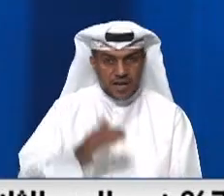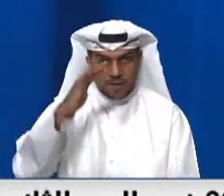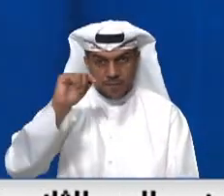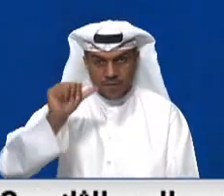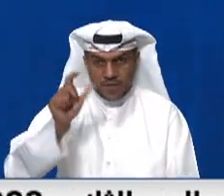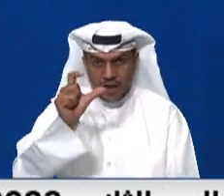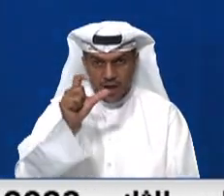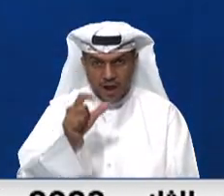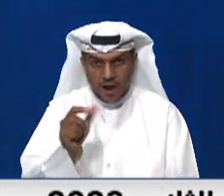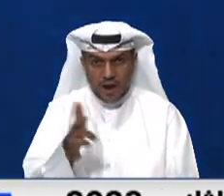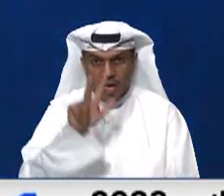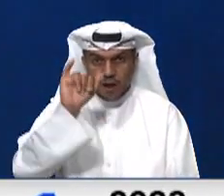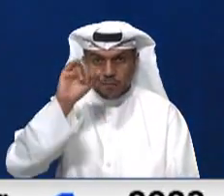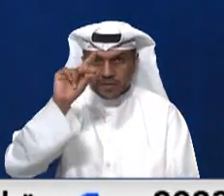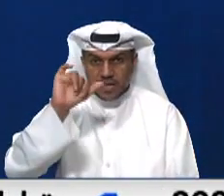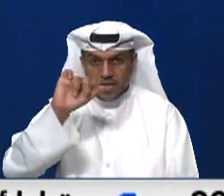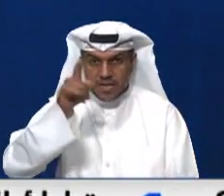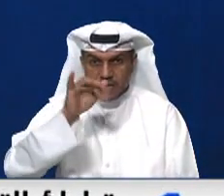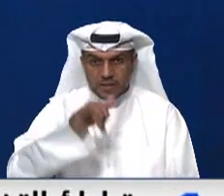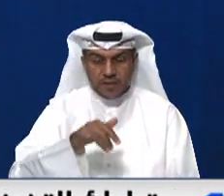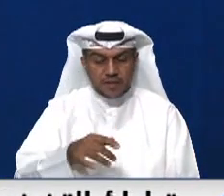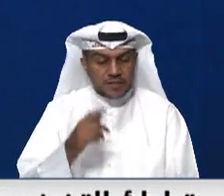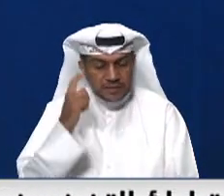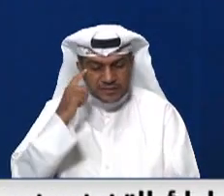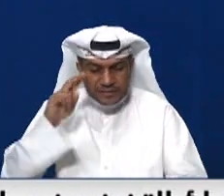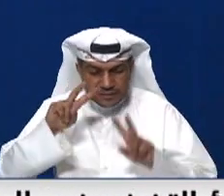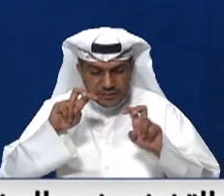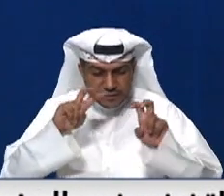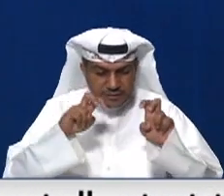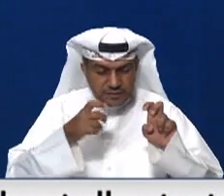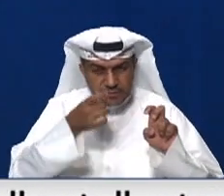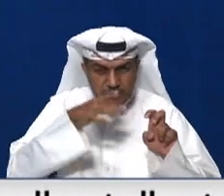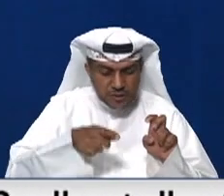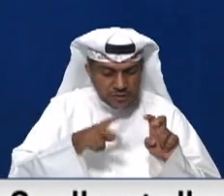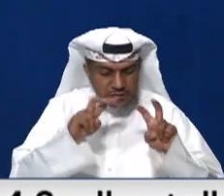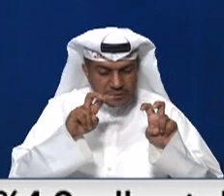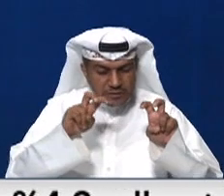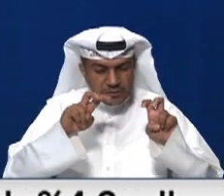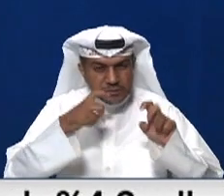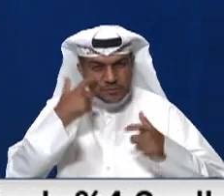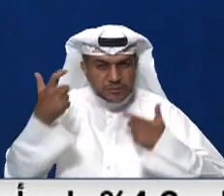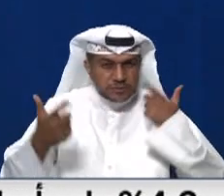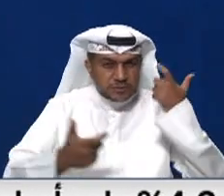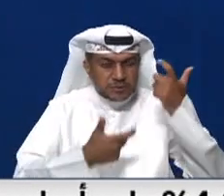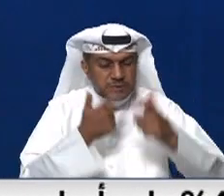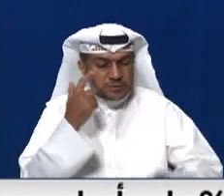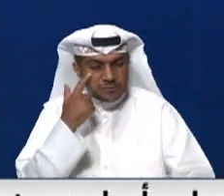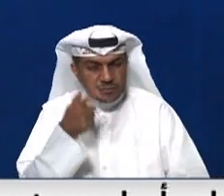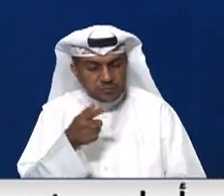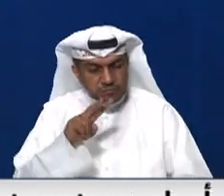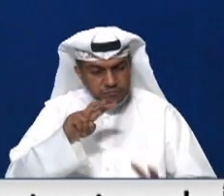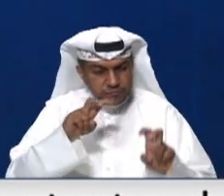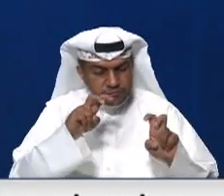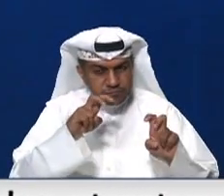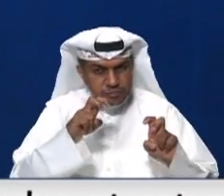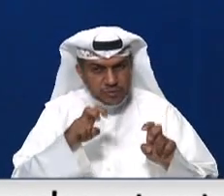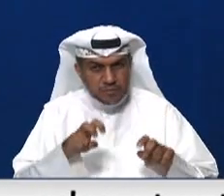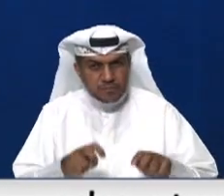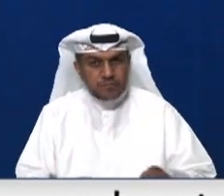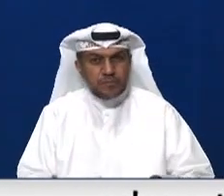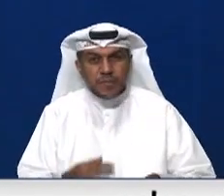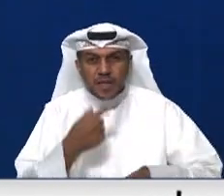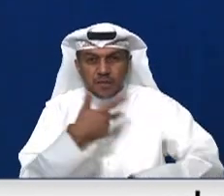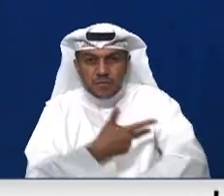حمدان المطيري، وذلك بعد التعرف على هويته من خلال عملية الاستعراف بالتحليل الجيني